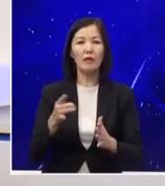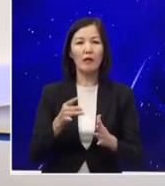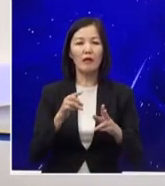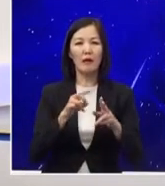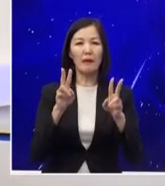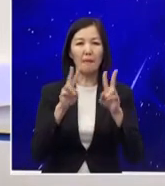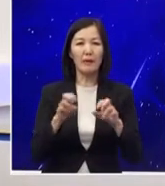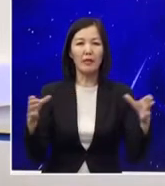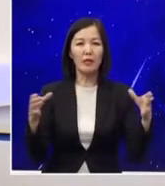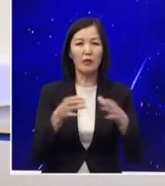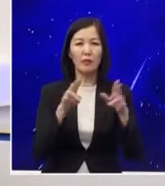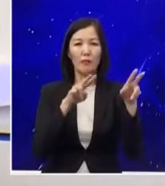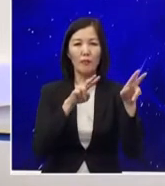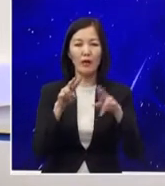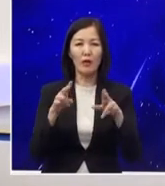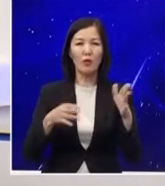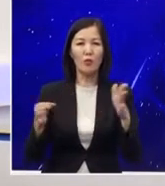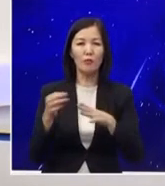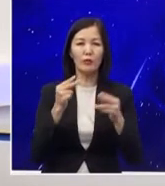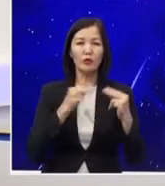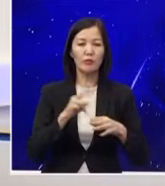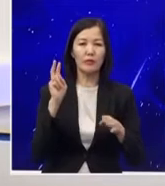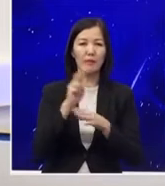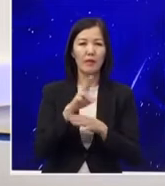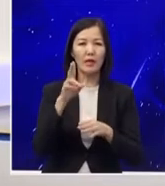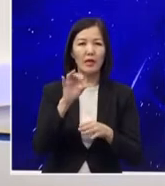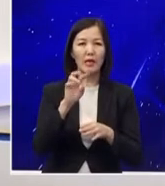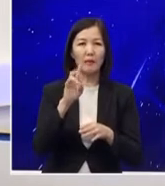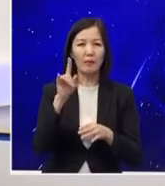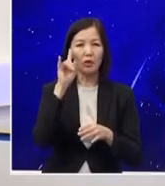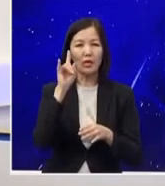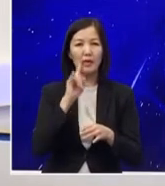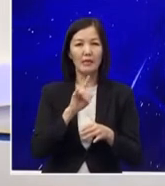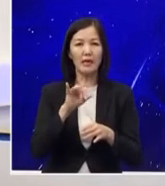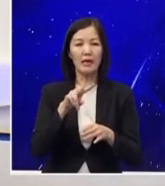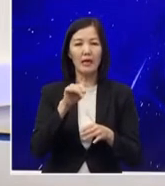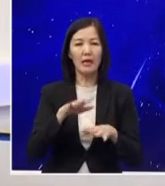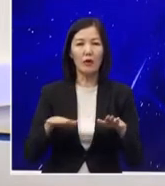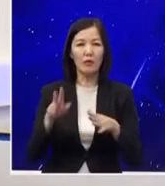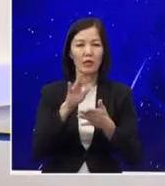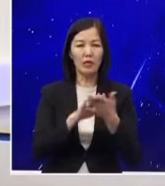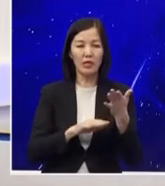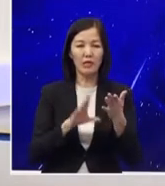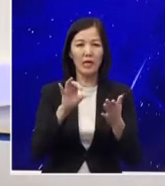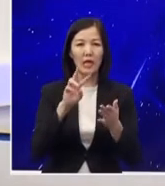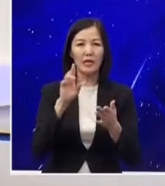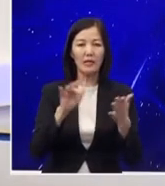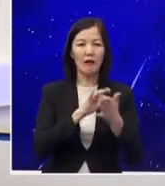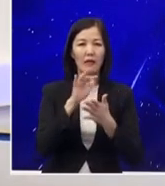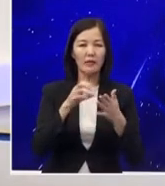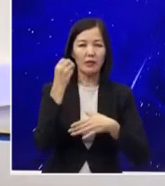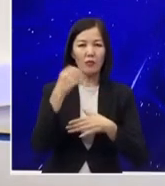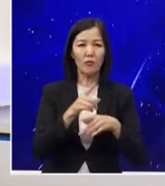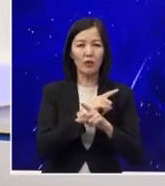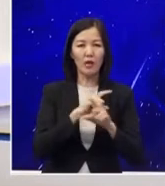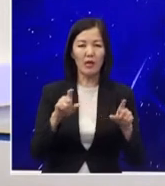Республикалық мониторингтік бақылау тобының облыстағы жұмыс сапары Еңбекші Қазақ пен Іле ауданында жалғасты. Есік қаласында